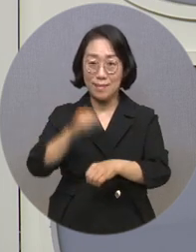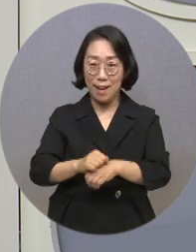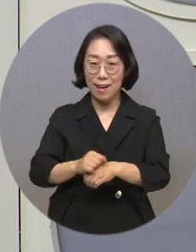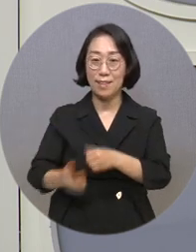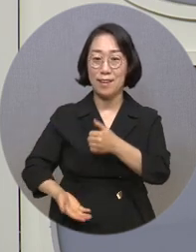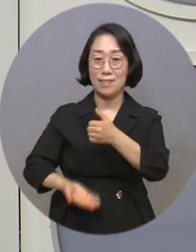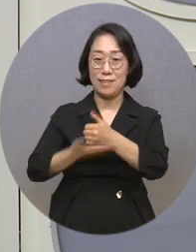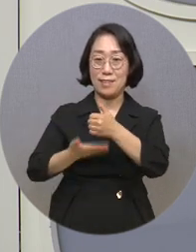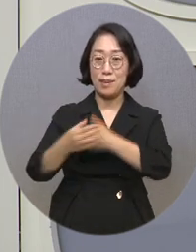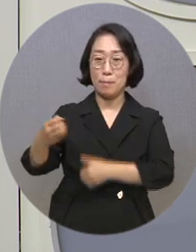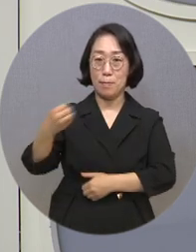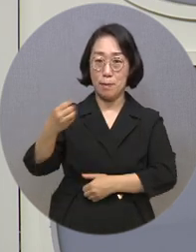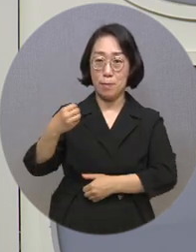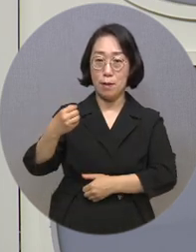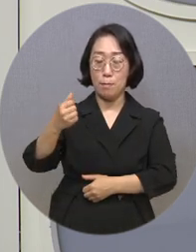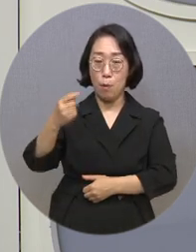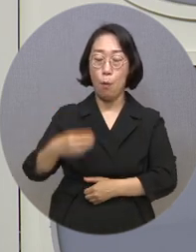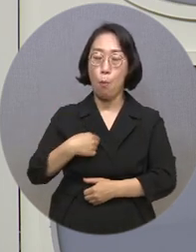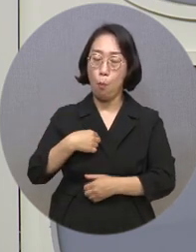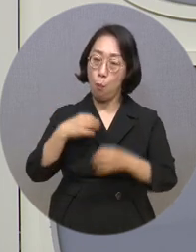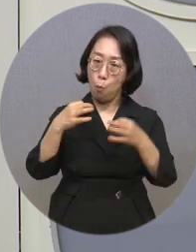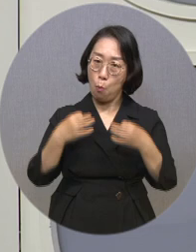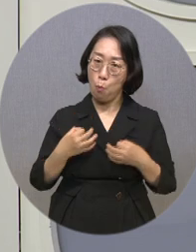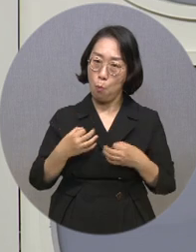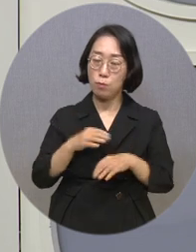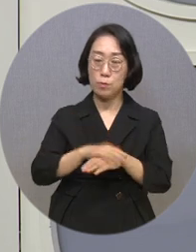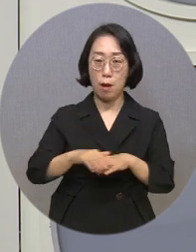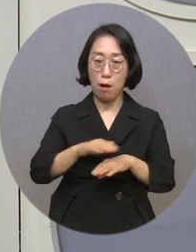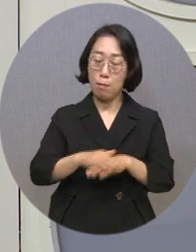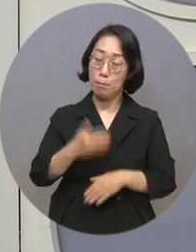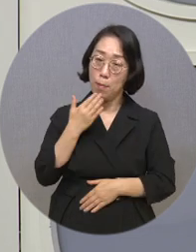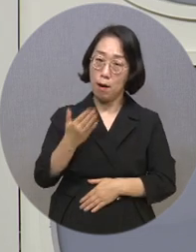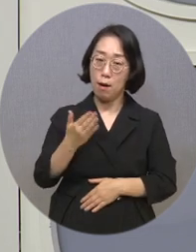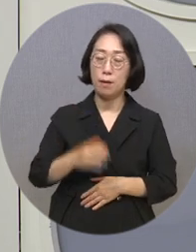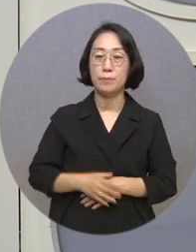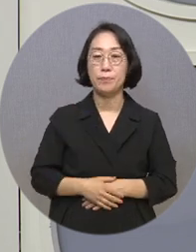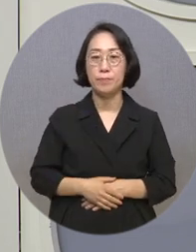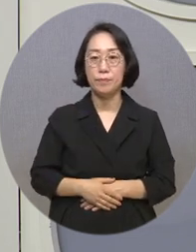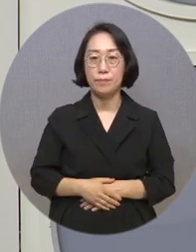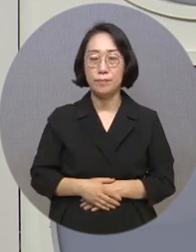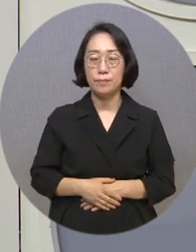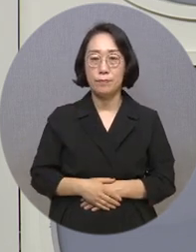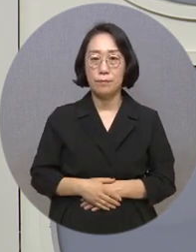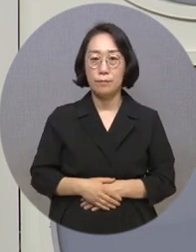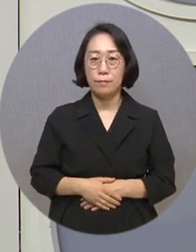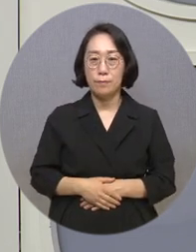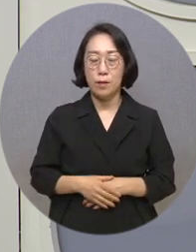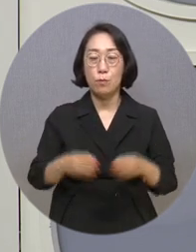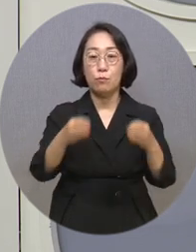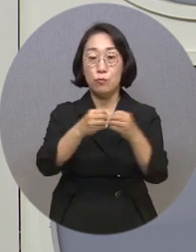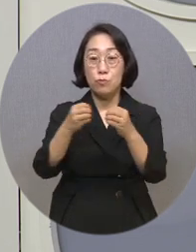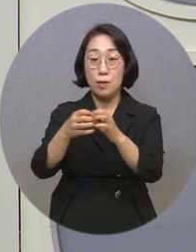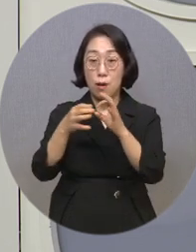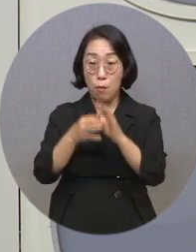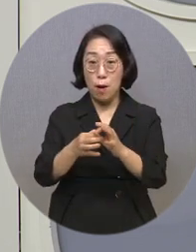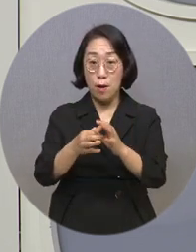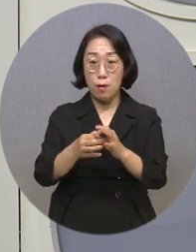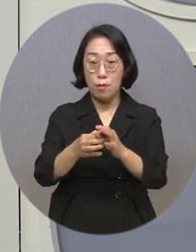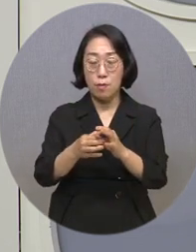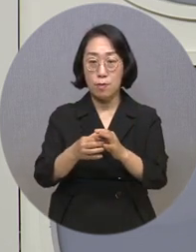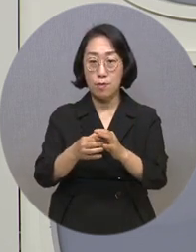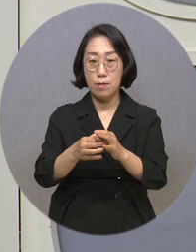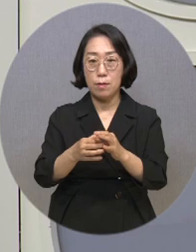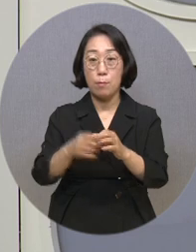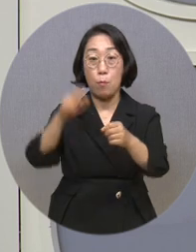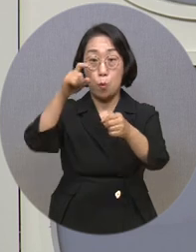그래서 내가 글을 잘 쓰는구나. 그래서 그때부터 문학의 뜻을 두고 공부를 해가지고